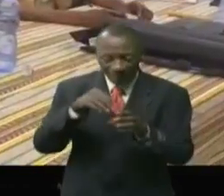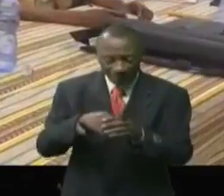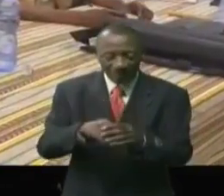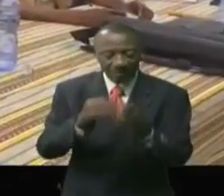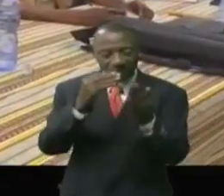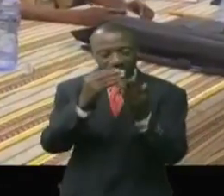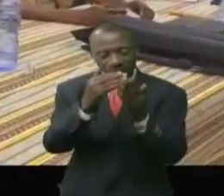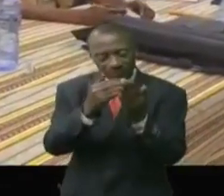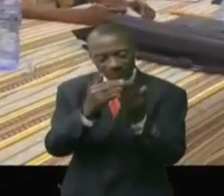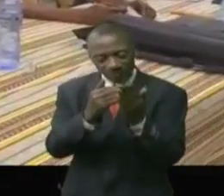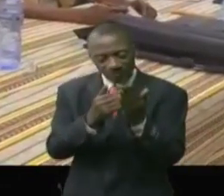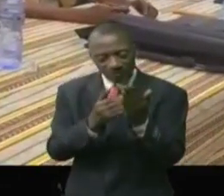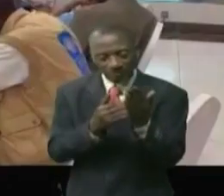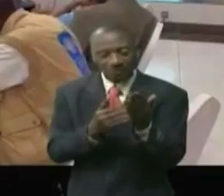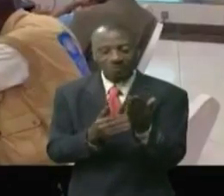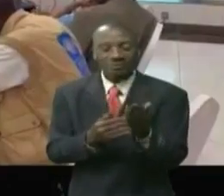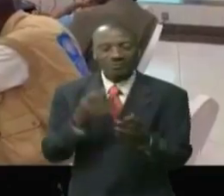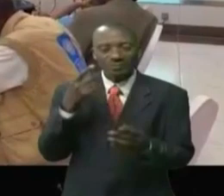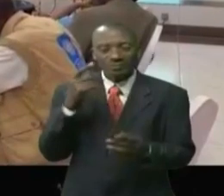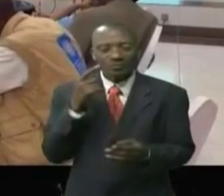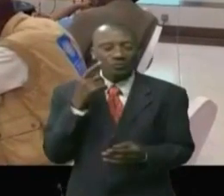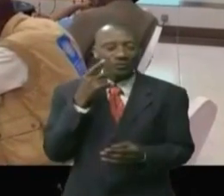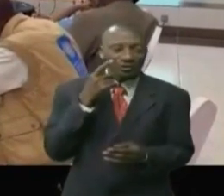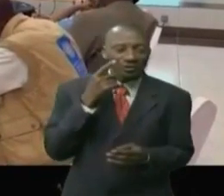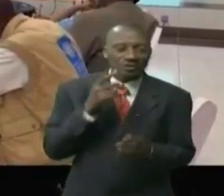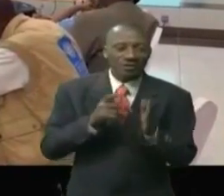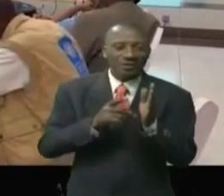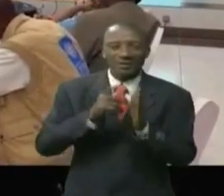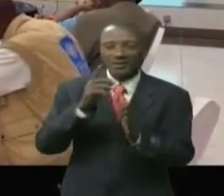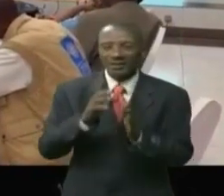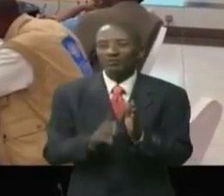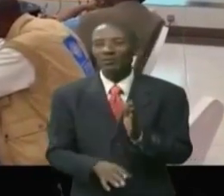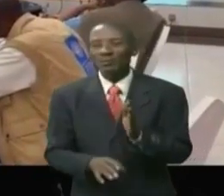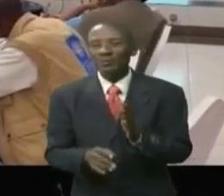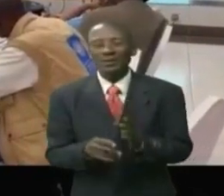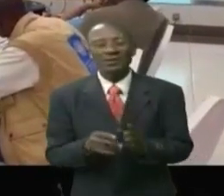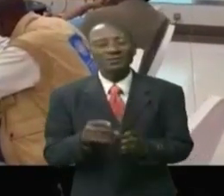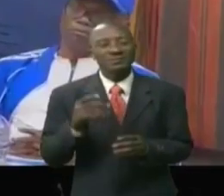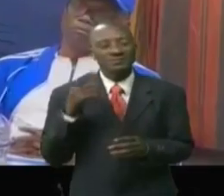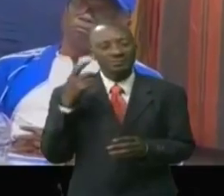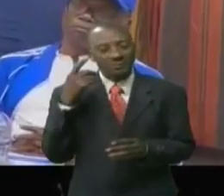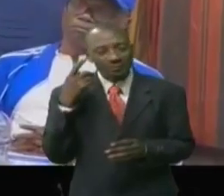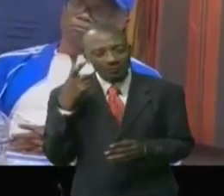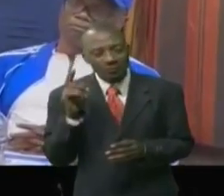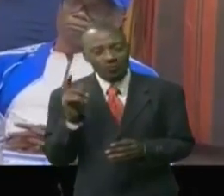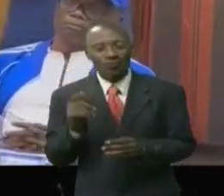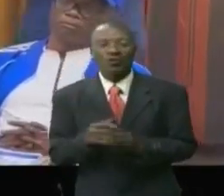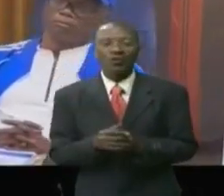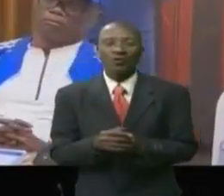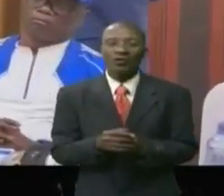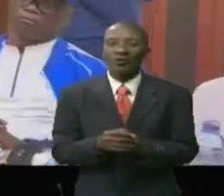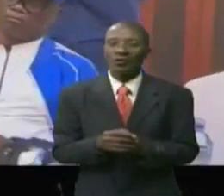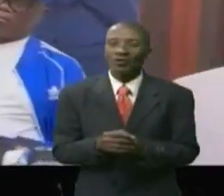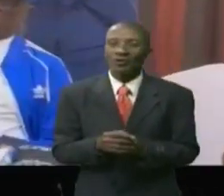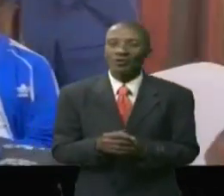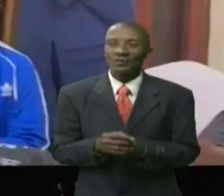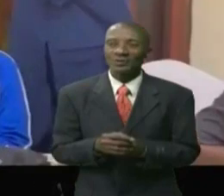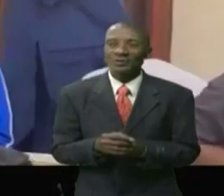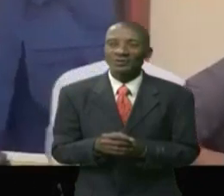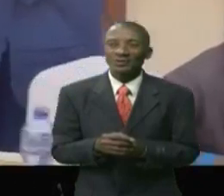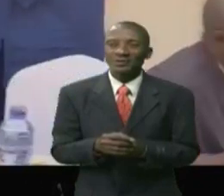journalisme pour le développement en marge de la semaine des Nations Unies au travers des thèmes comme l'environnement dans les